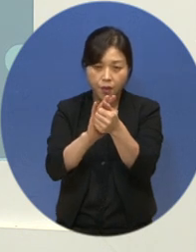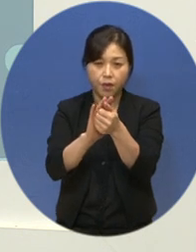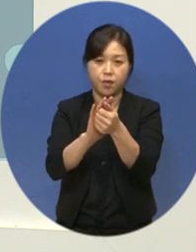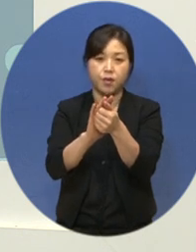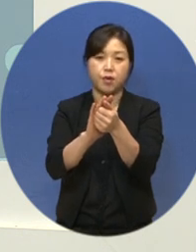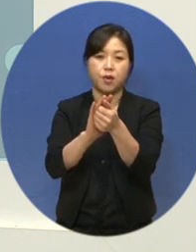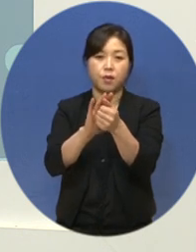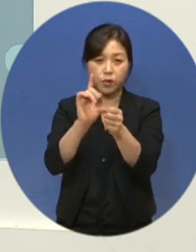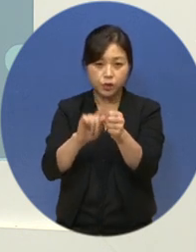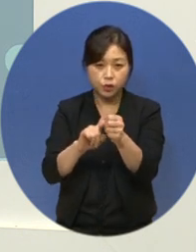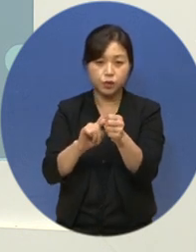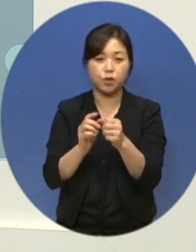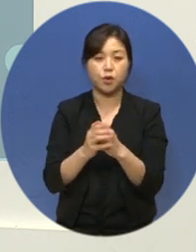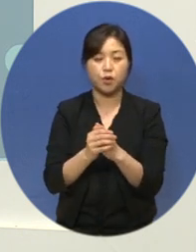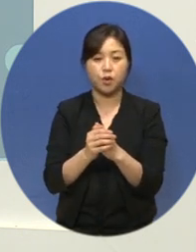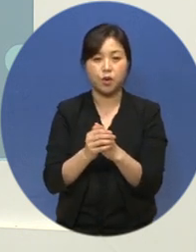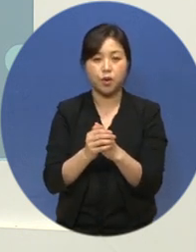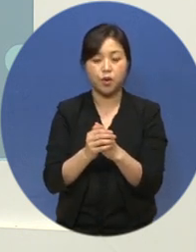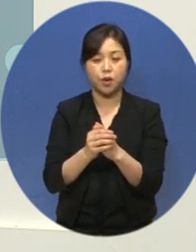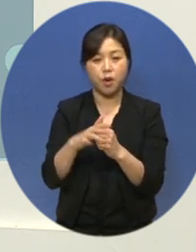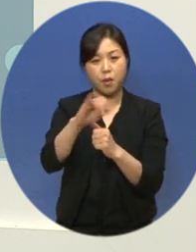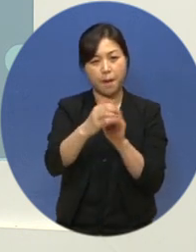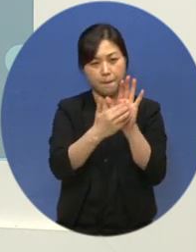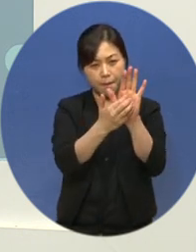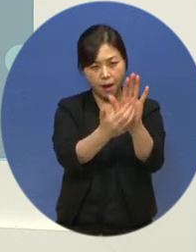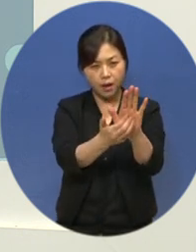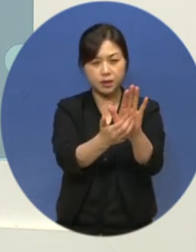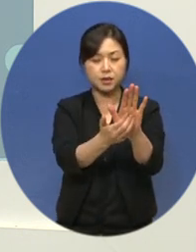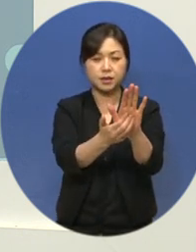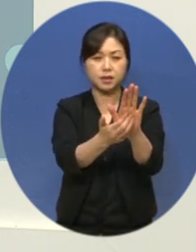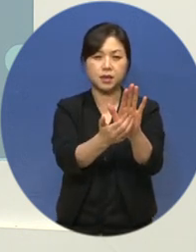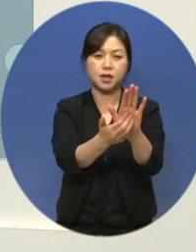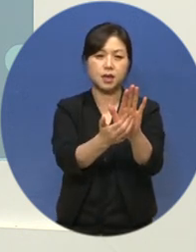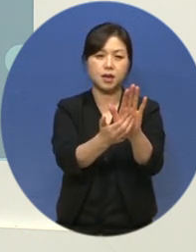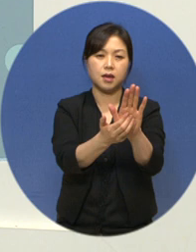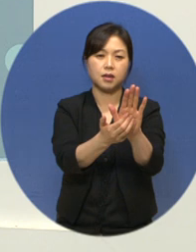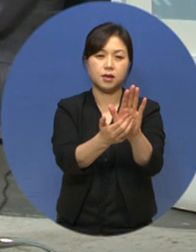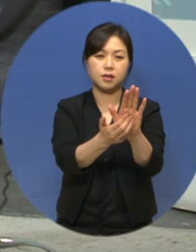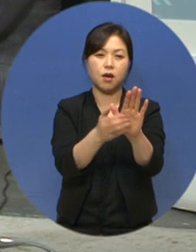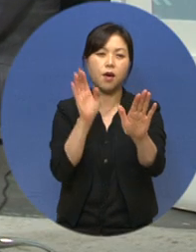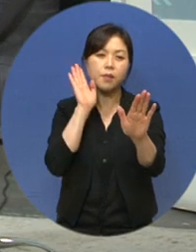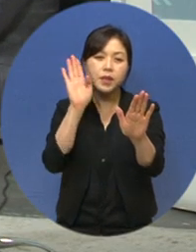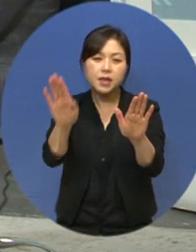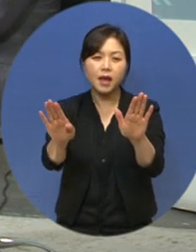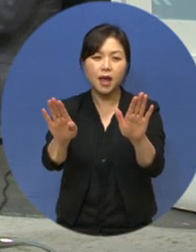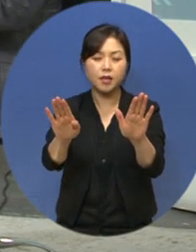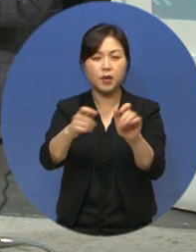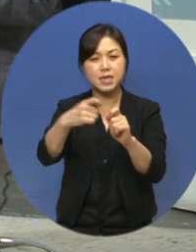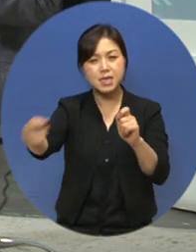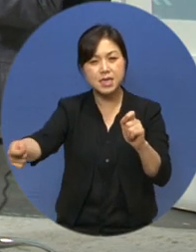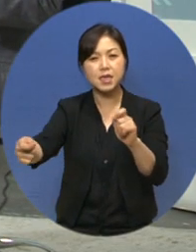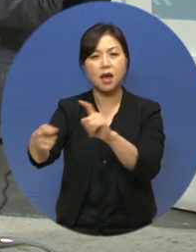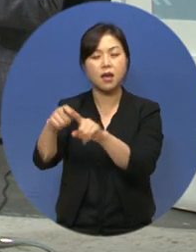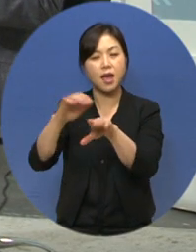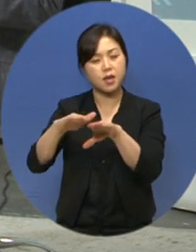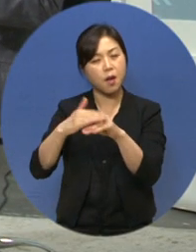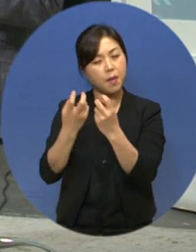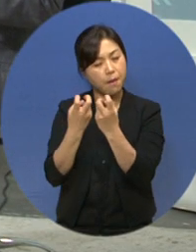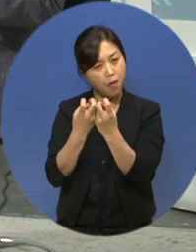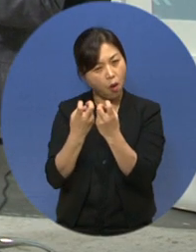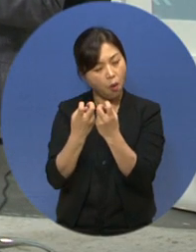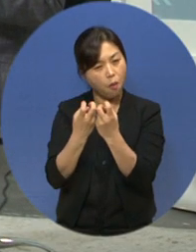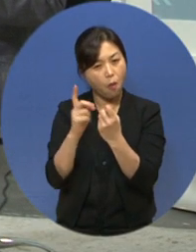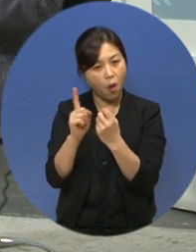장기와 대책이 필요한데 쓴 글은 장기 대책은 세우셨나요 음기를 체전 제 2 차원 욕구로